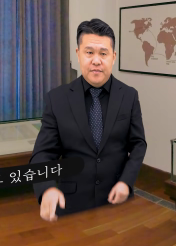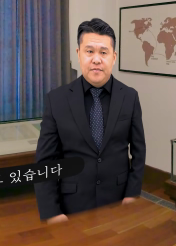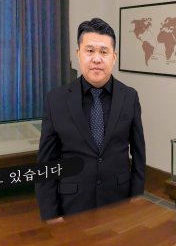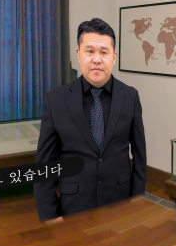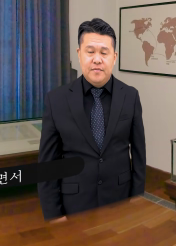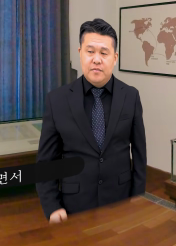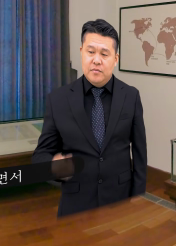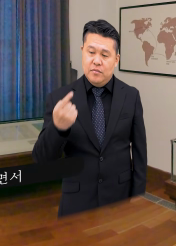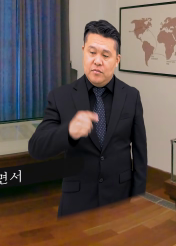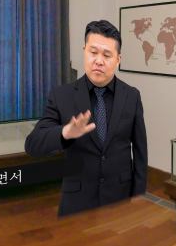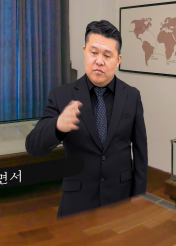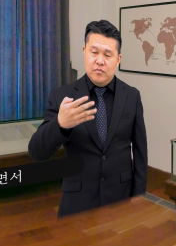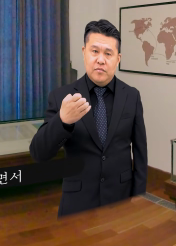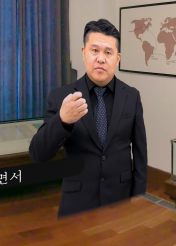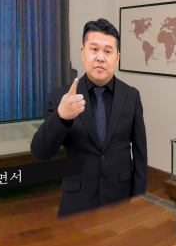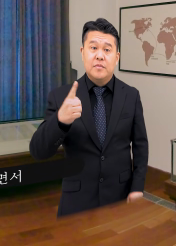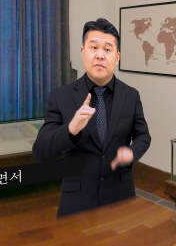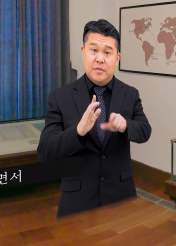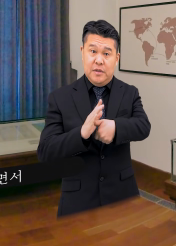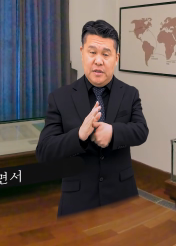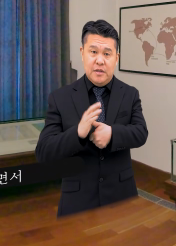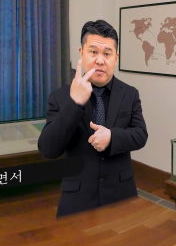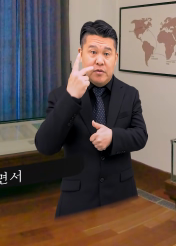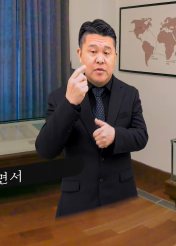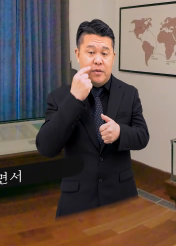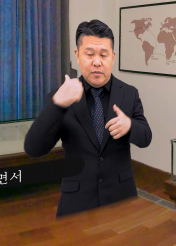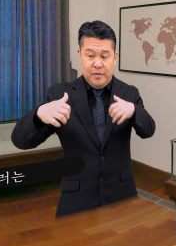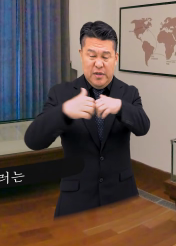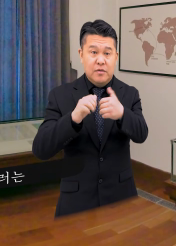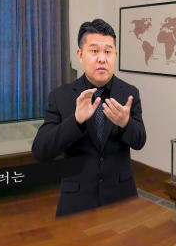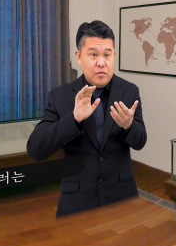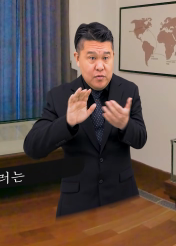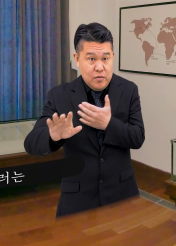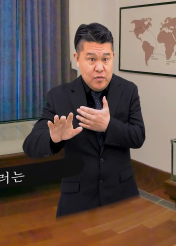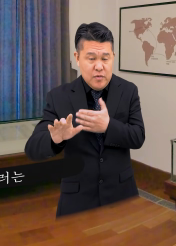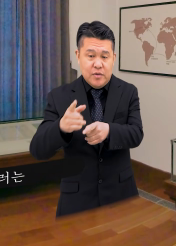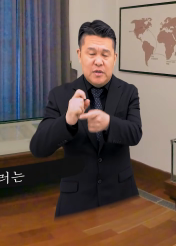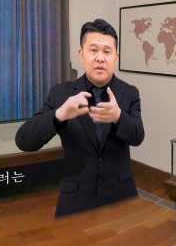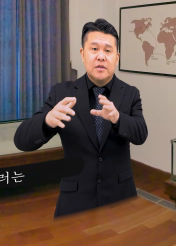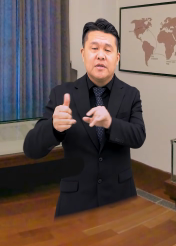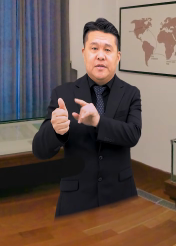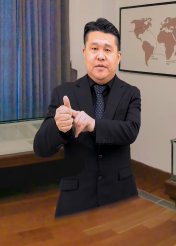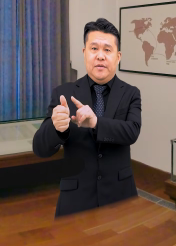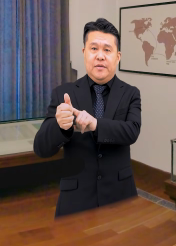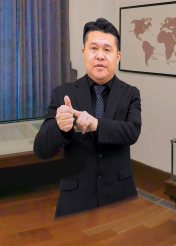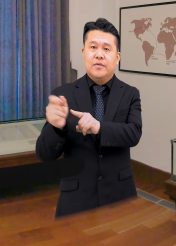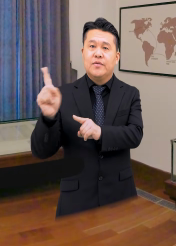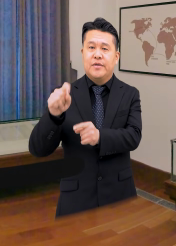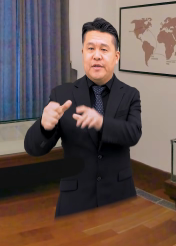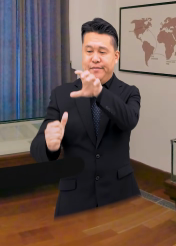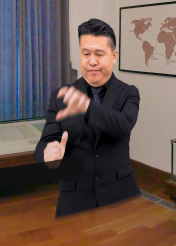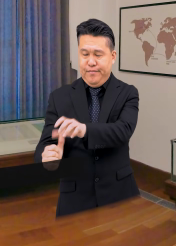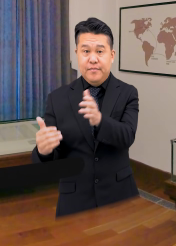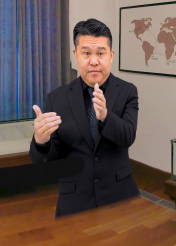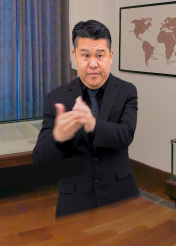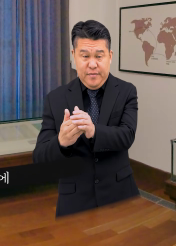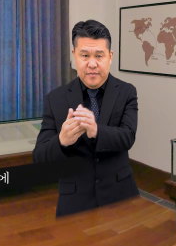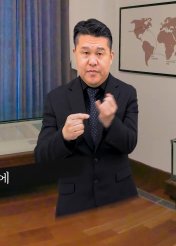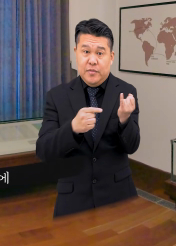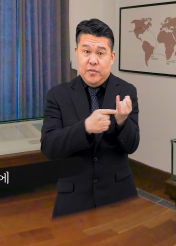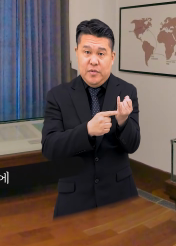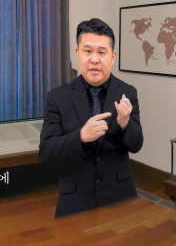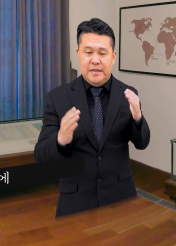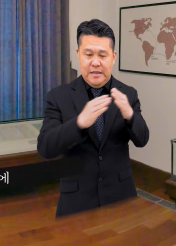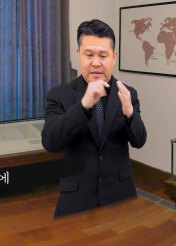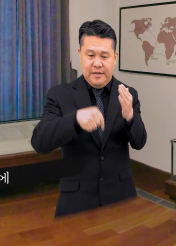있습니다. 1941년 태평양 전쟁이 발발하면서 적국 국민이었던 앨버트 테일러는 수용소에 구금되었고